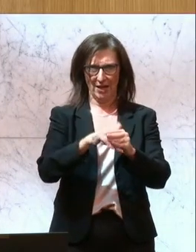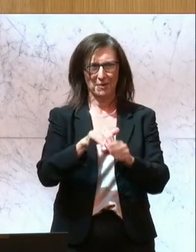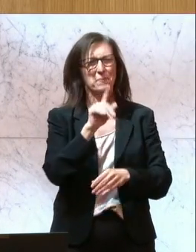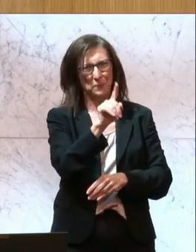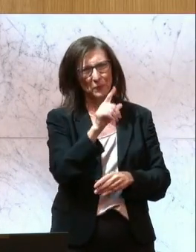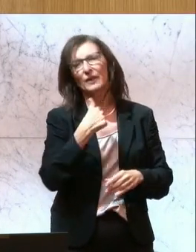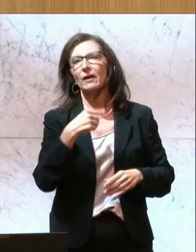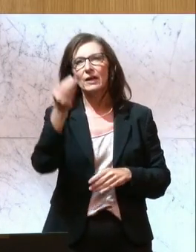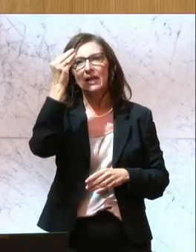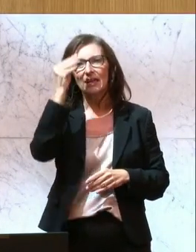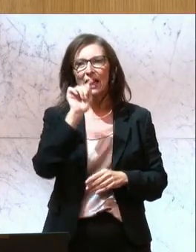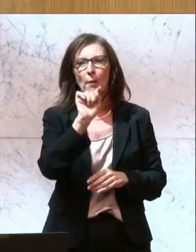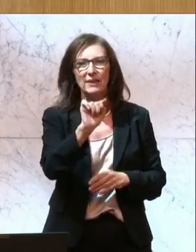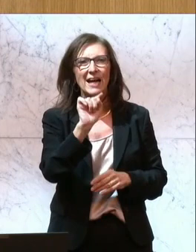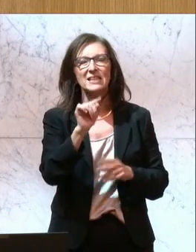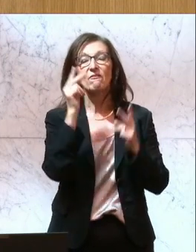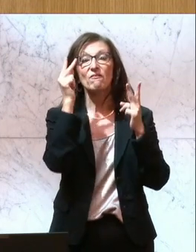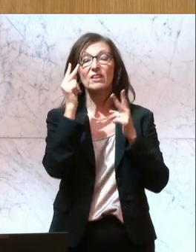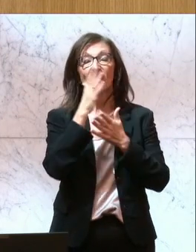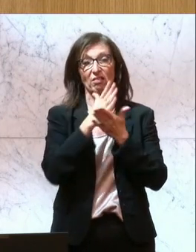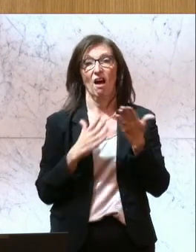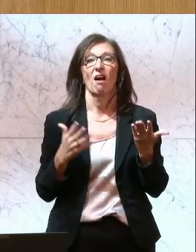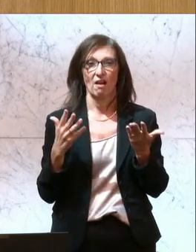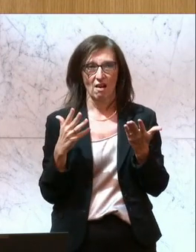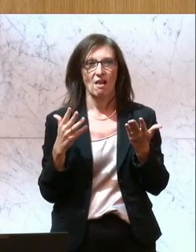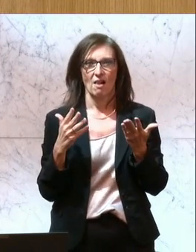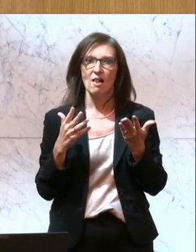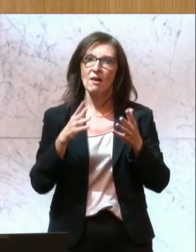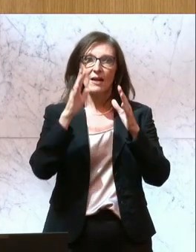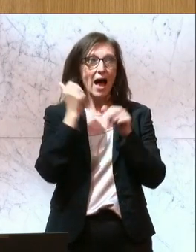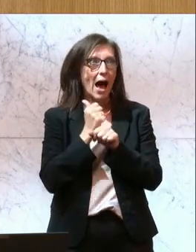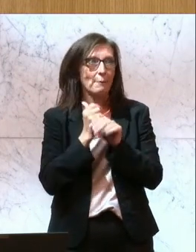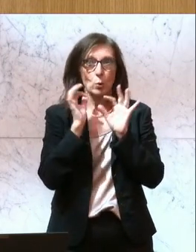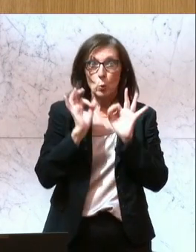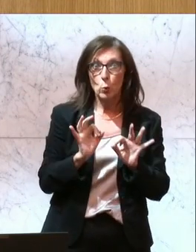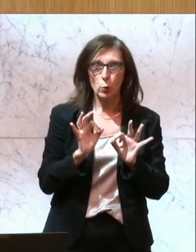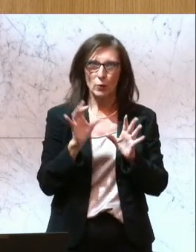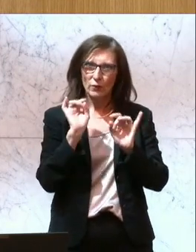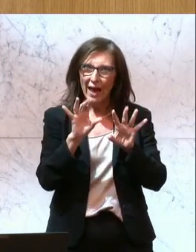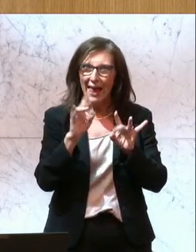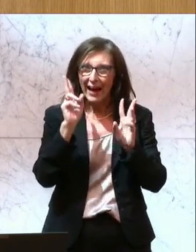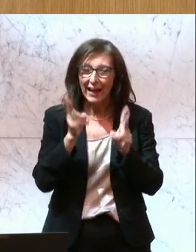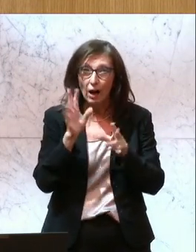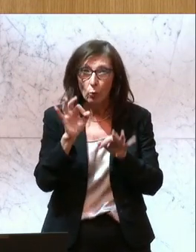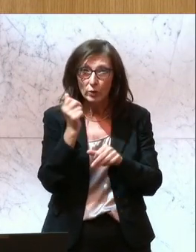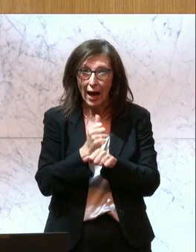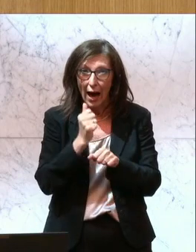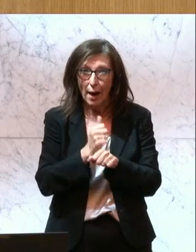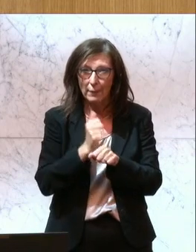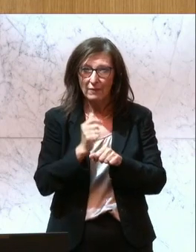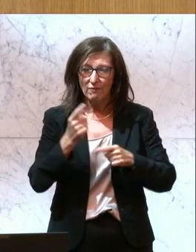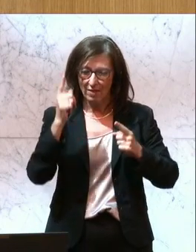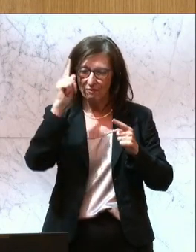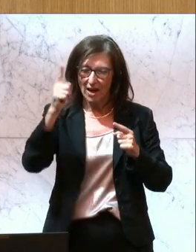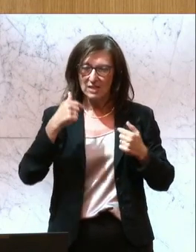das ist auch ein wesentlicher Teil des Verständnisses, dass man einen guten Job machen kann als Lehrerin und Lehrer, wenn man weiß, man ist